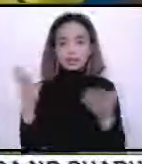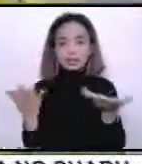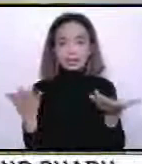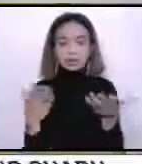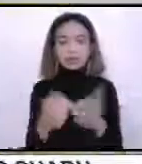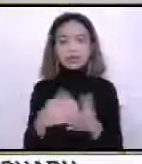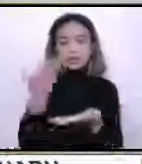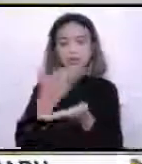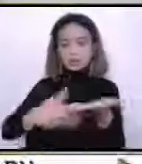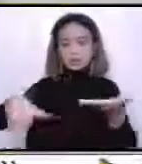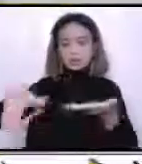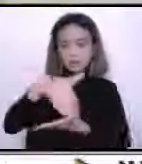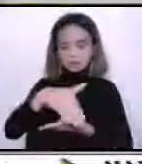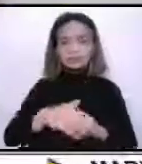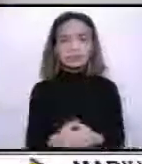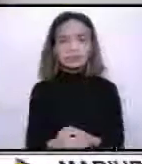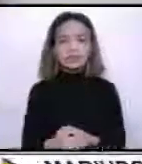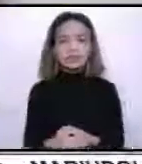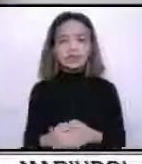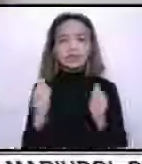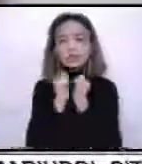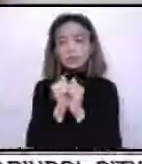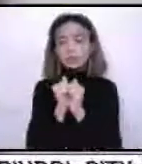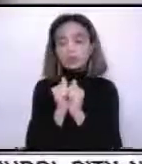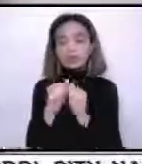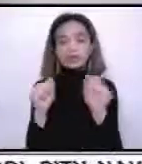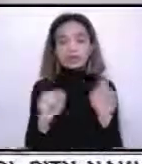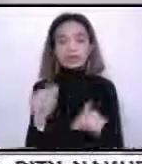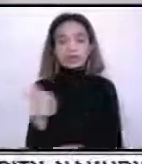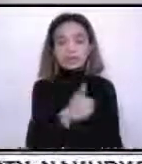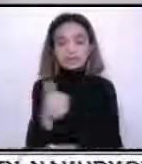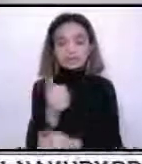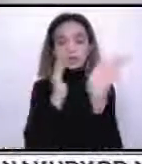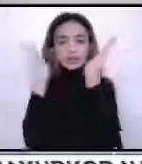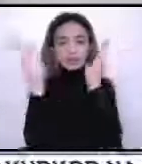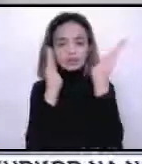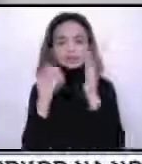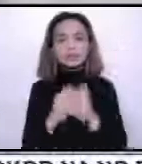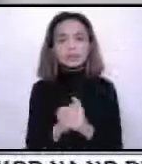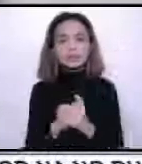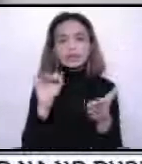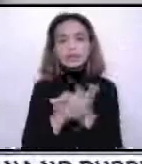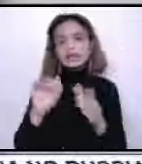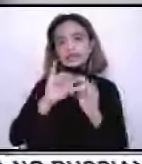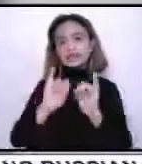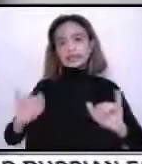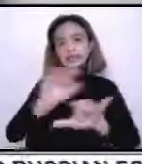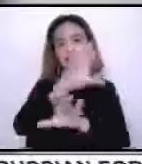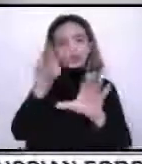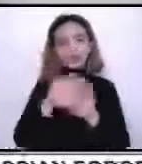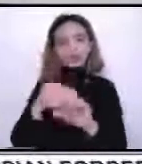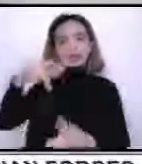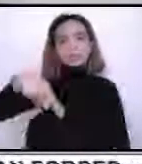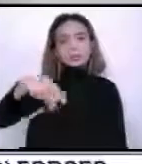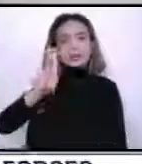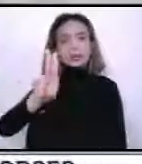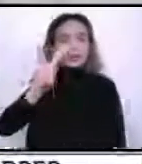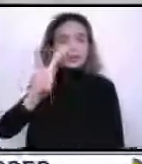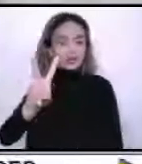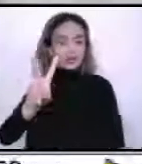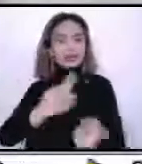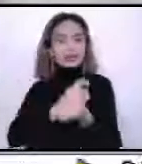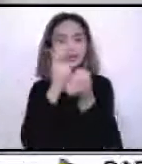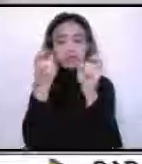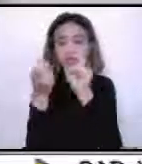Sorsogon, katuwang ang Dabulusan Transport Service Cooperative. Bahagi pa rin ito ng PUB Modernization Program ng